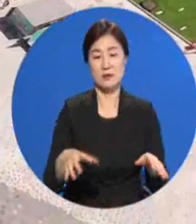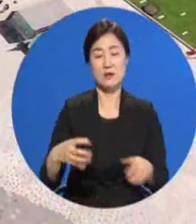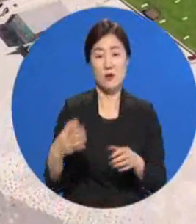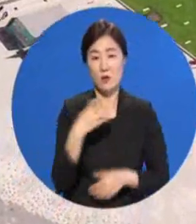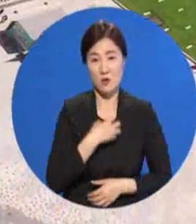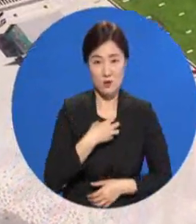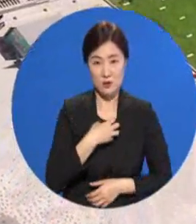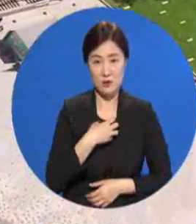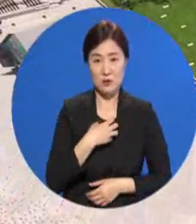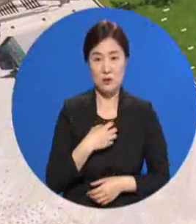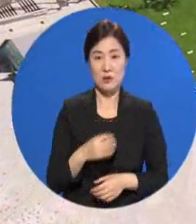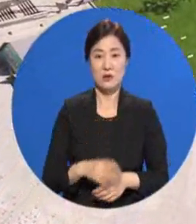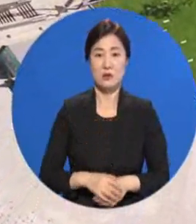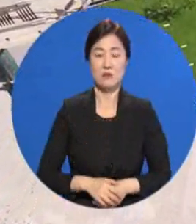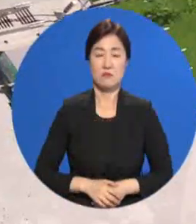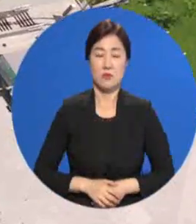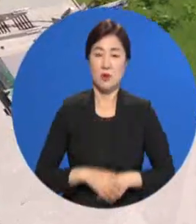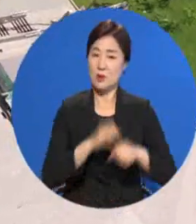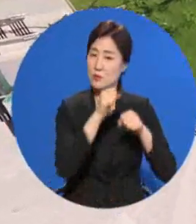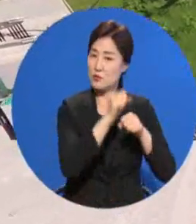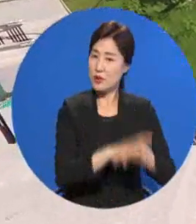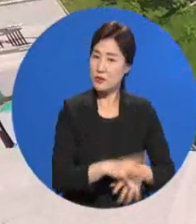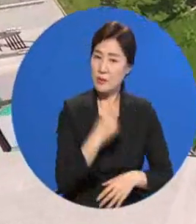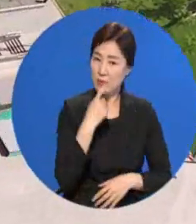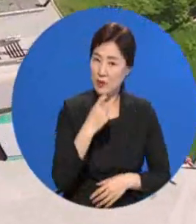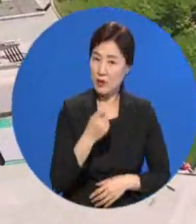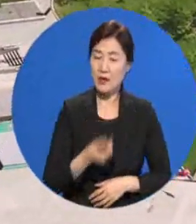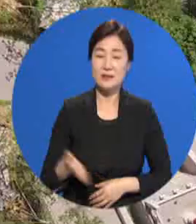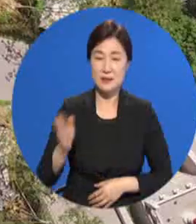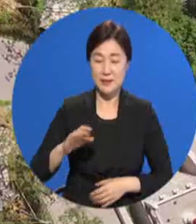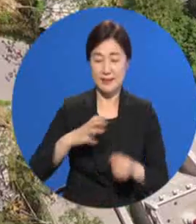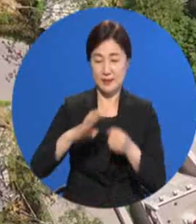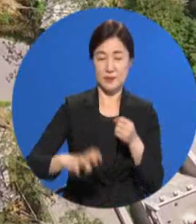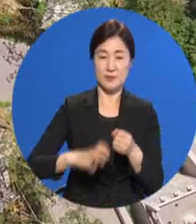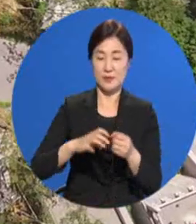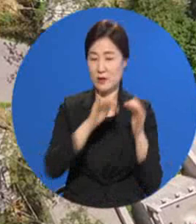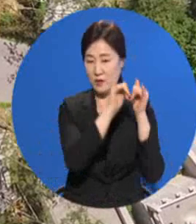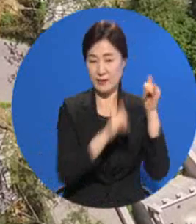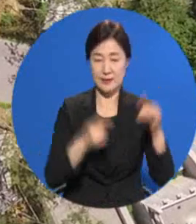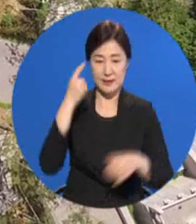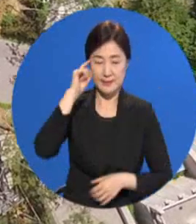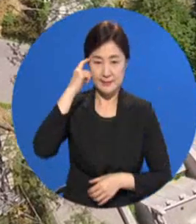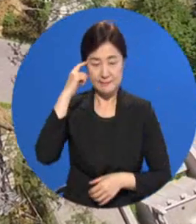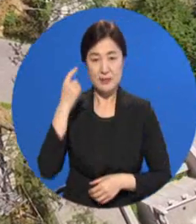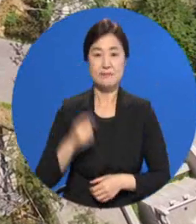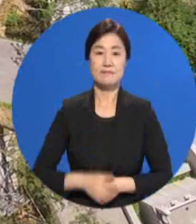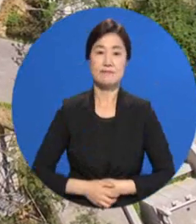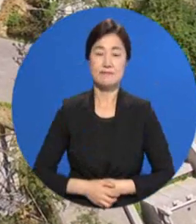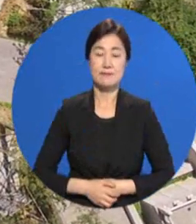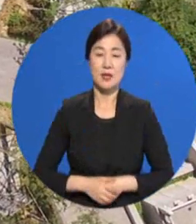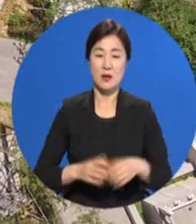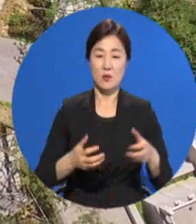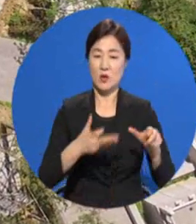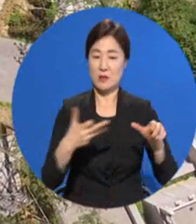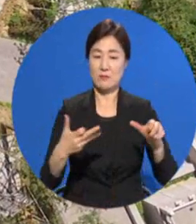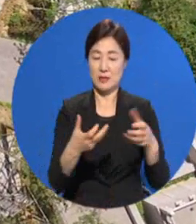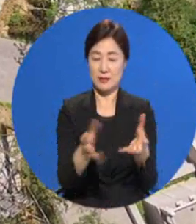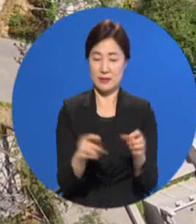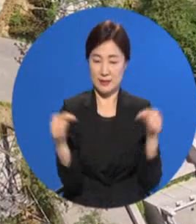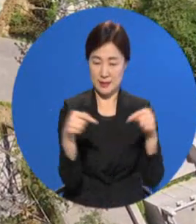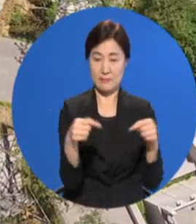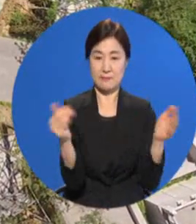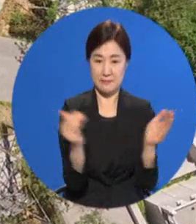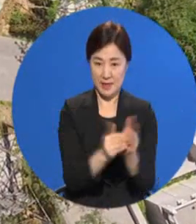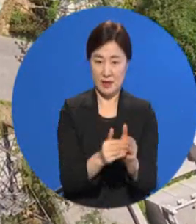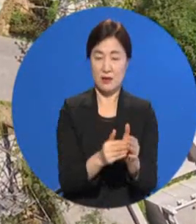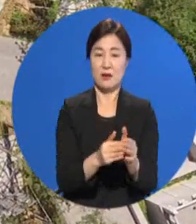옛 도청 개최안이 무산될 위기에 놓였었지만 40주년이 갖는 역사적 의미를 고려해서 5.18 단체 등과 협의를 거쳐